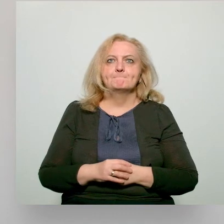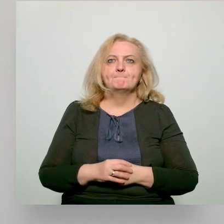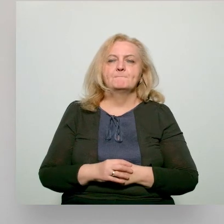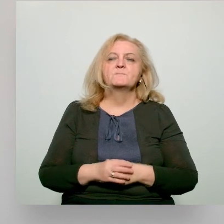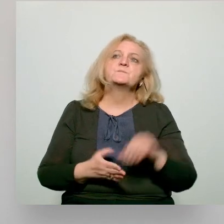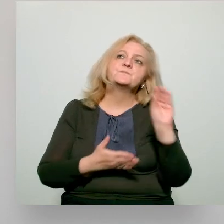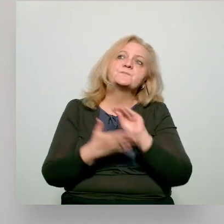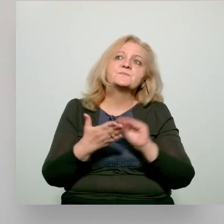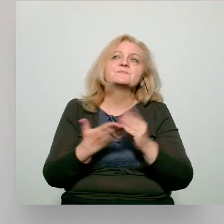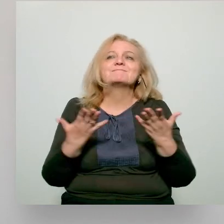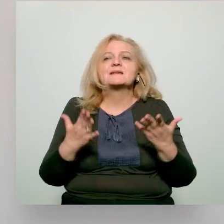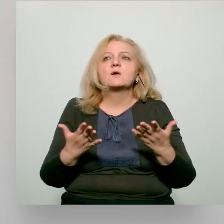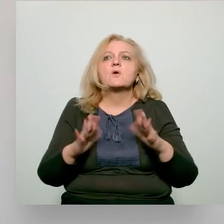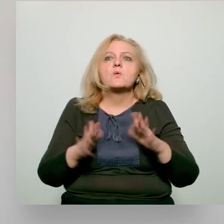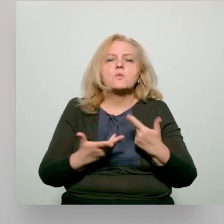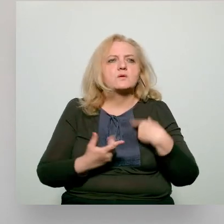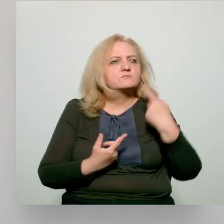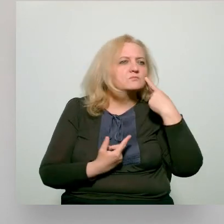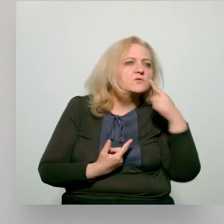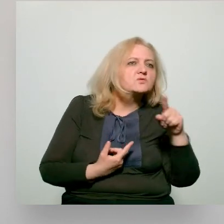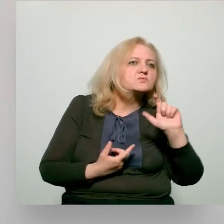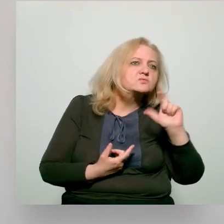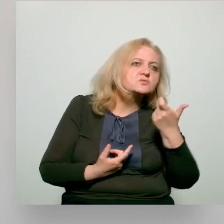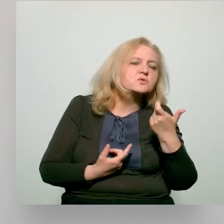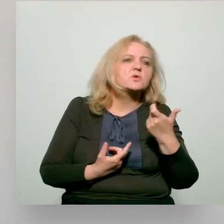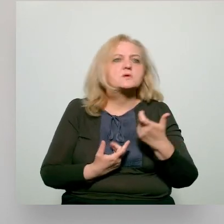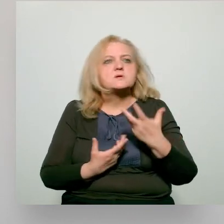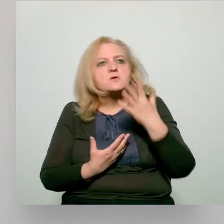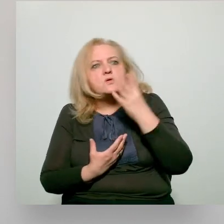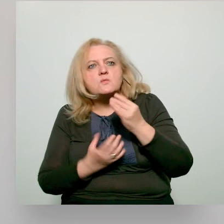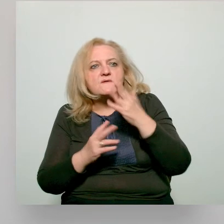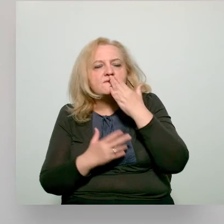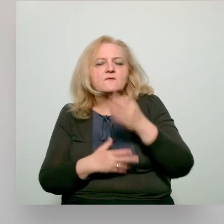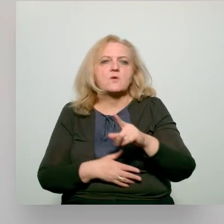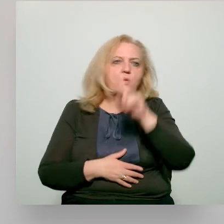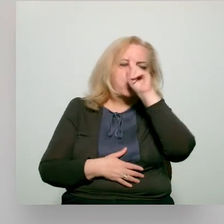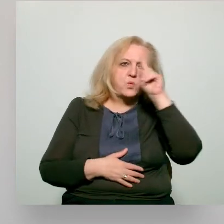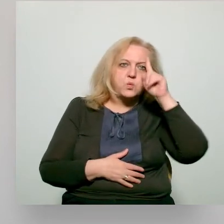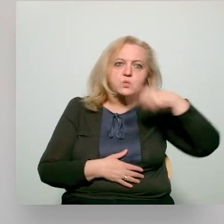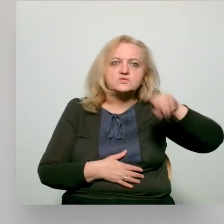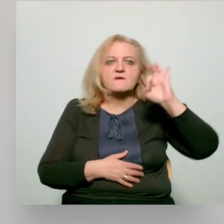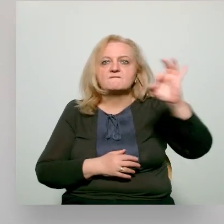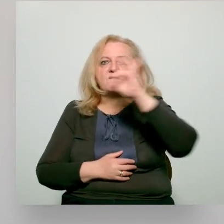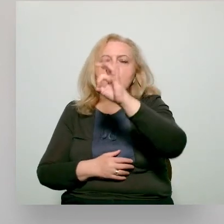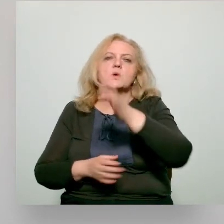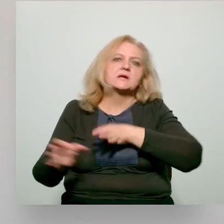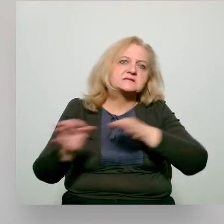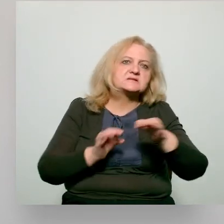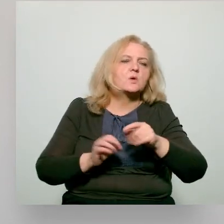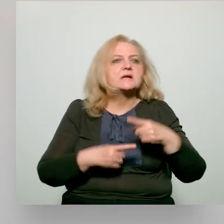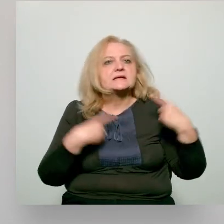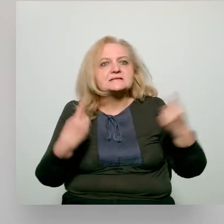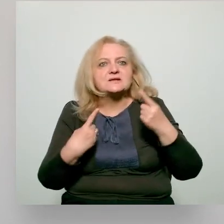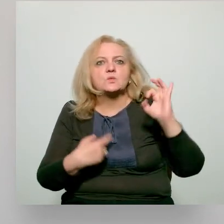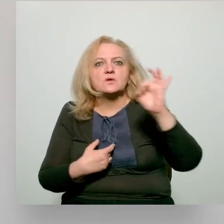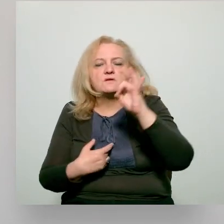piszę takie obrazki, spostrzeżenia dotyczące ludzkich historii, pewnych sytuacji. po prostu